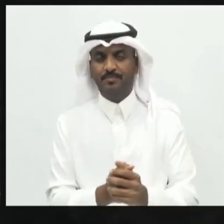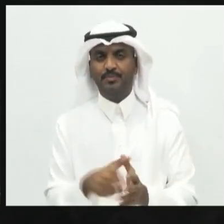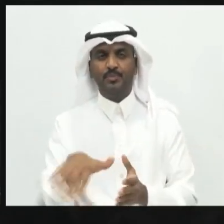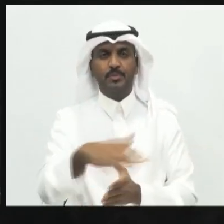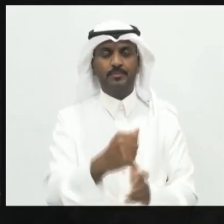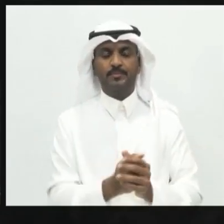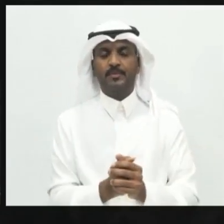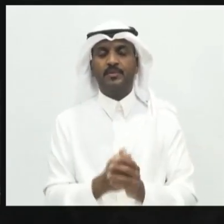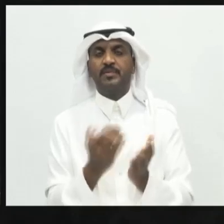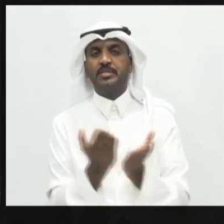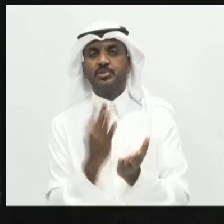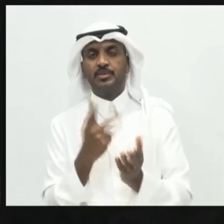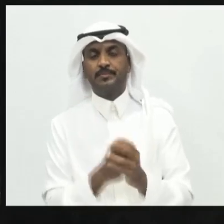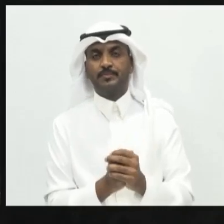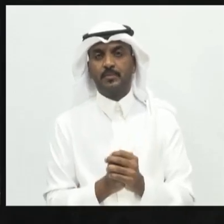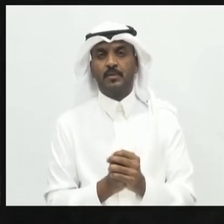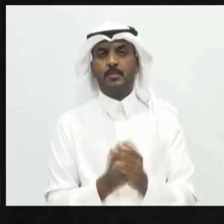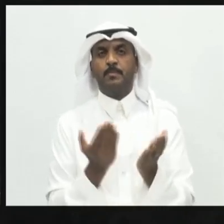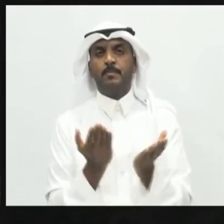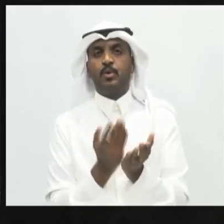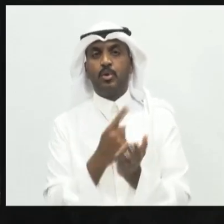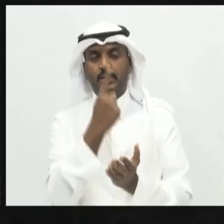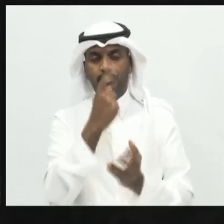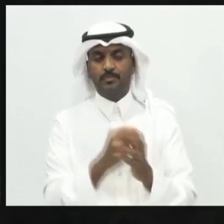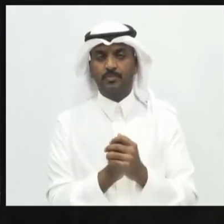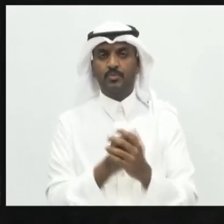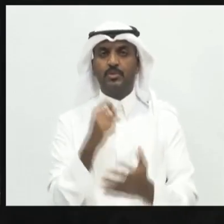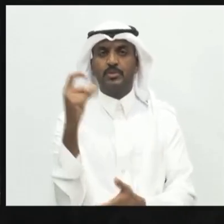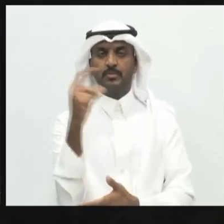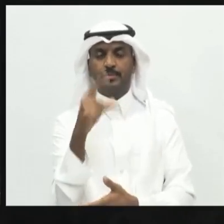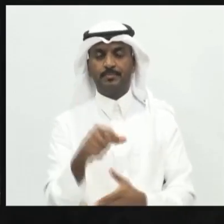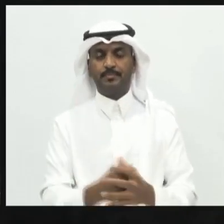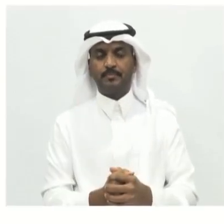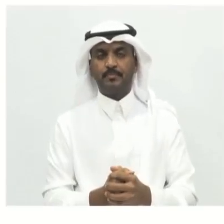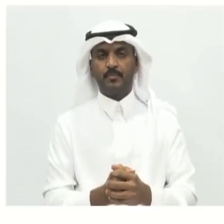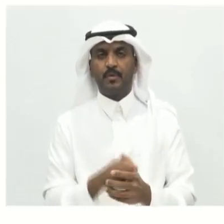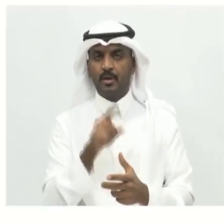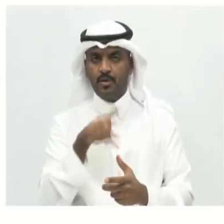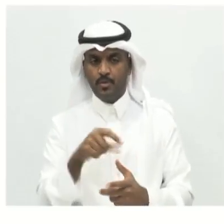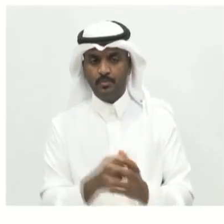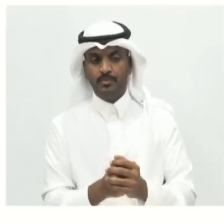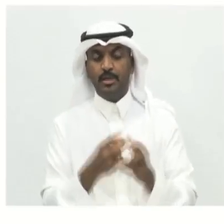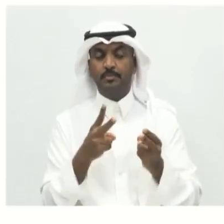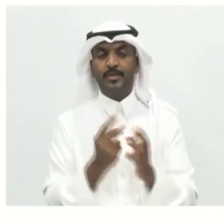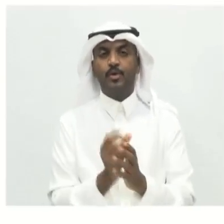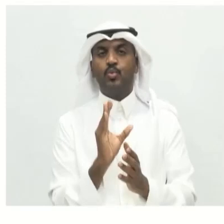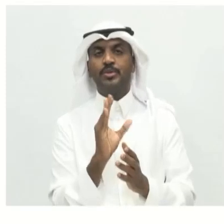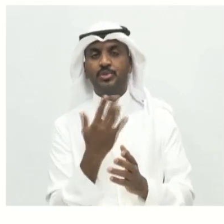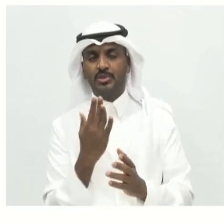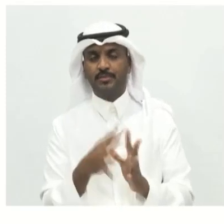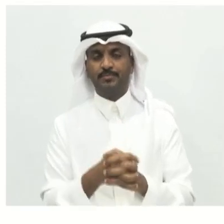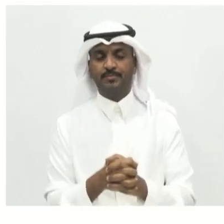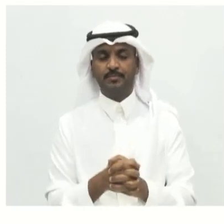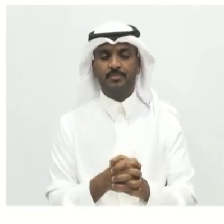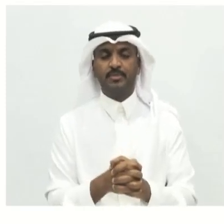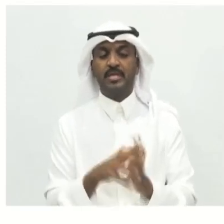بكم جميعا في درس جديد من دروس ماده القران الكريم والدراسات الاسلاميه واليوم سنبدا في وحده جديده